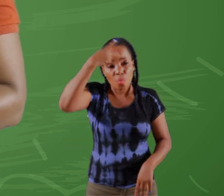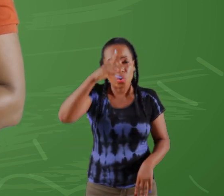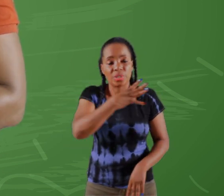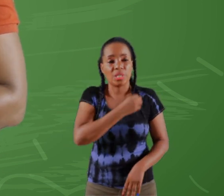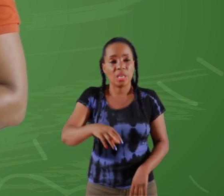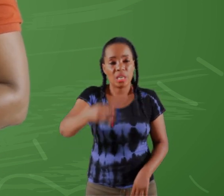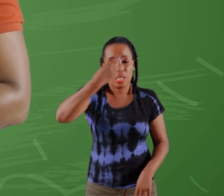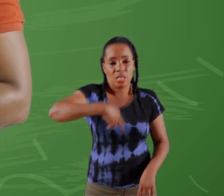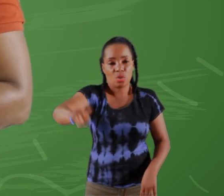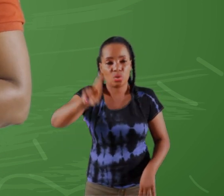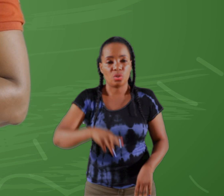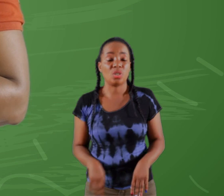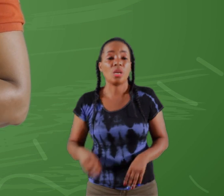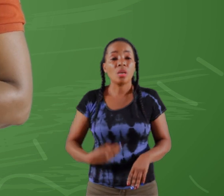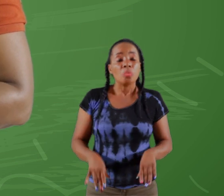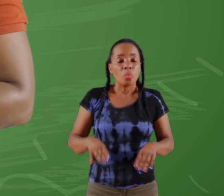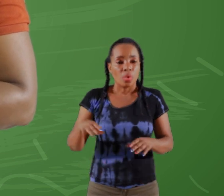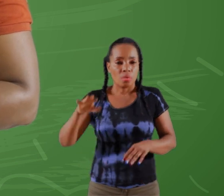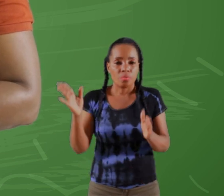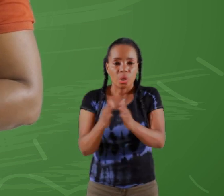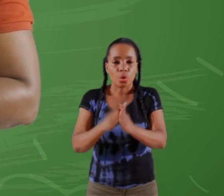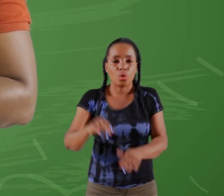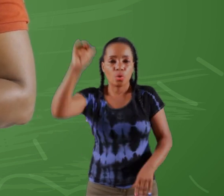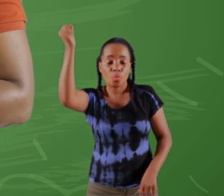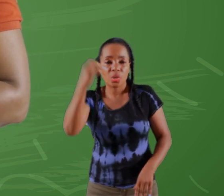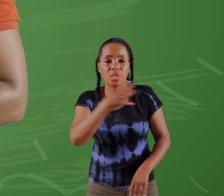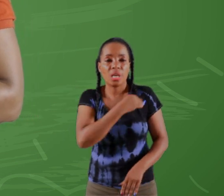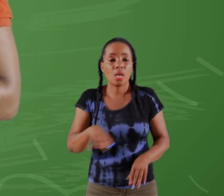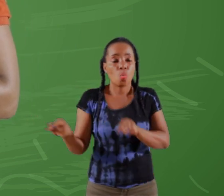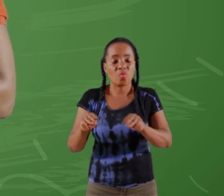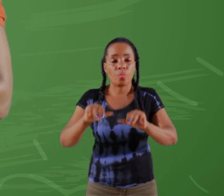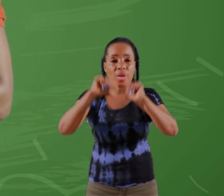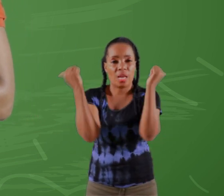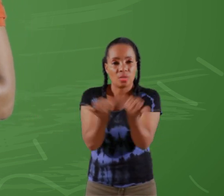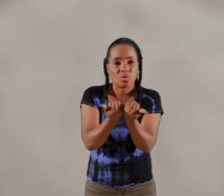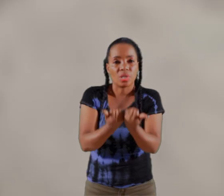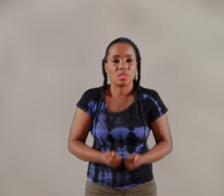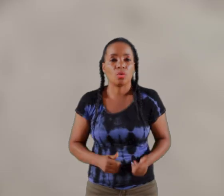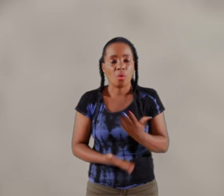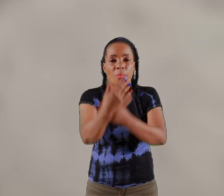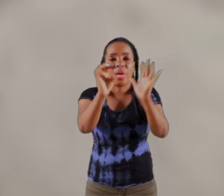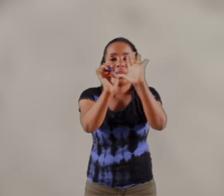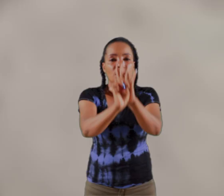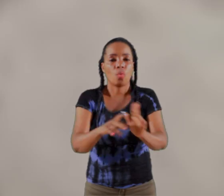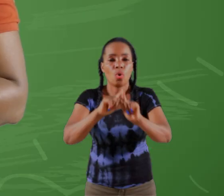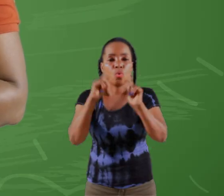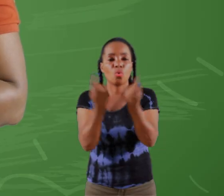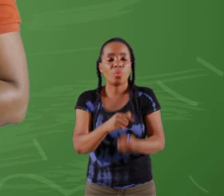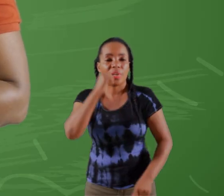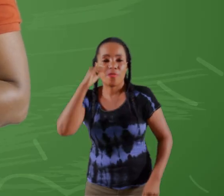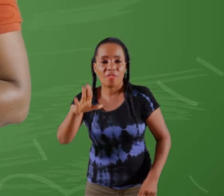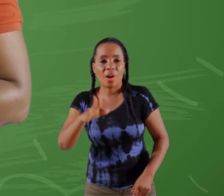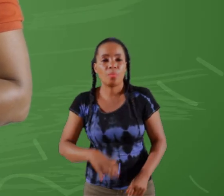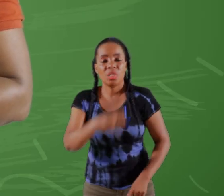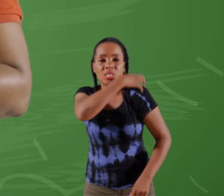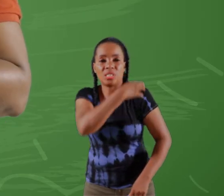réunions d'associations. Nous avons, pour exemple, le groupe de femmes dirigé par Marie Corée et Anne-Marie